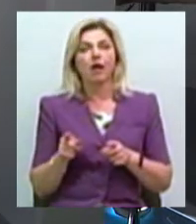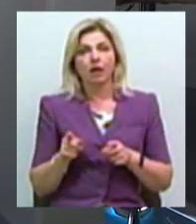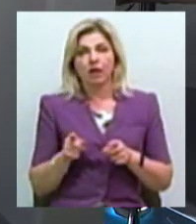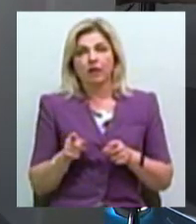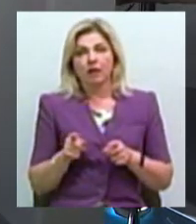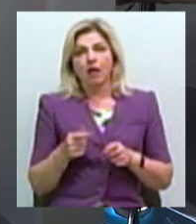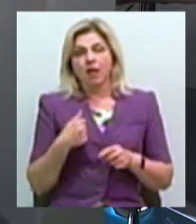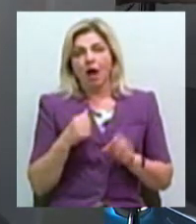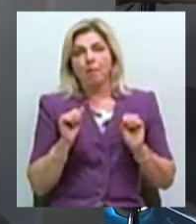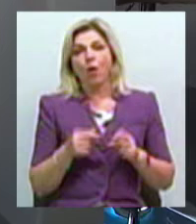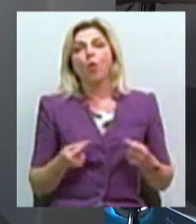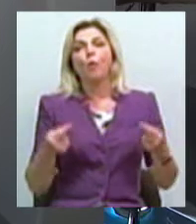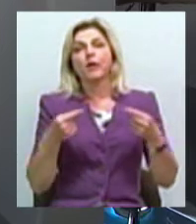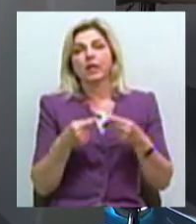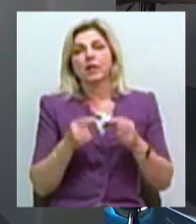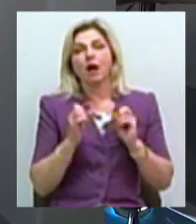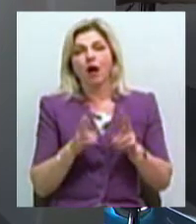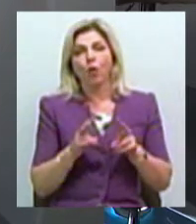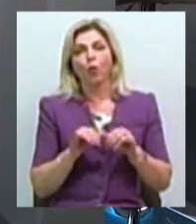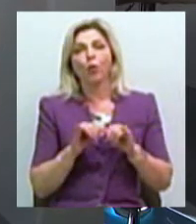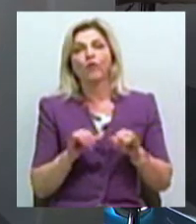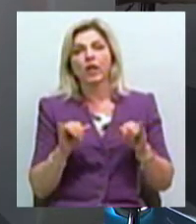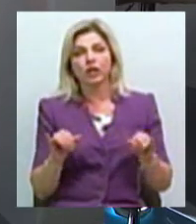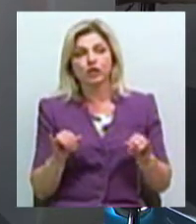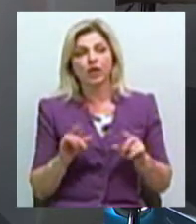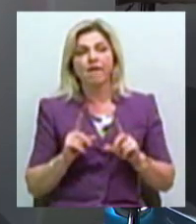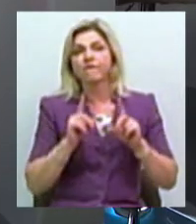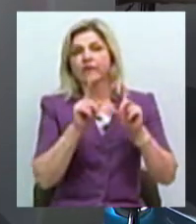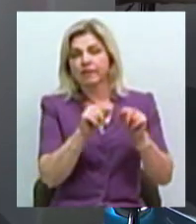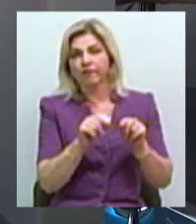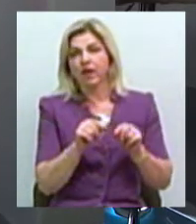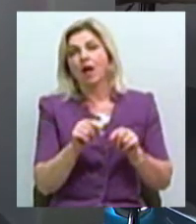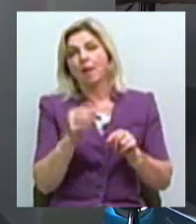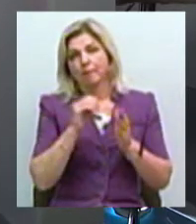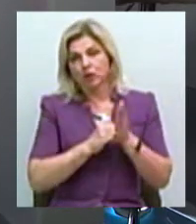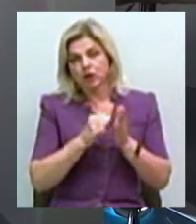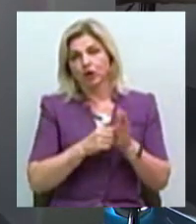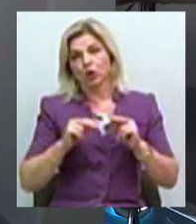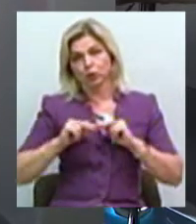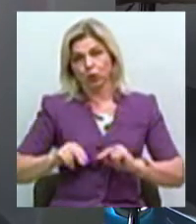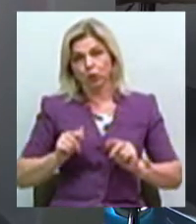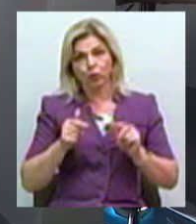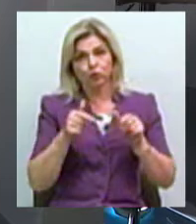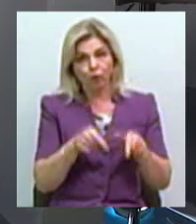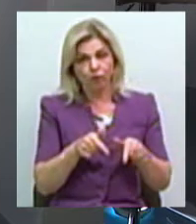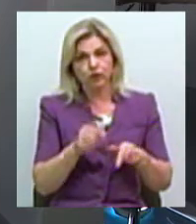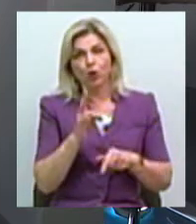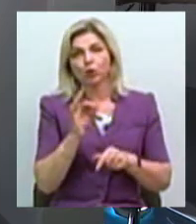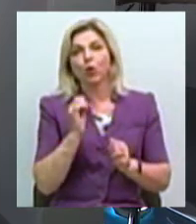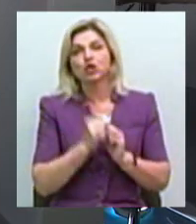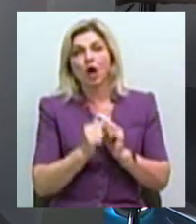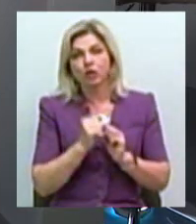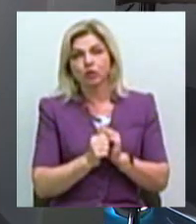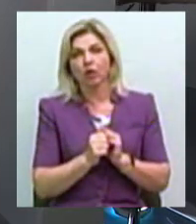могу ее определить, как увеличиваясь к выезду к трудоустройствам, да, выезд. Вот. Но чаще всего это,